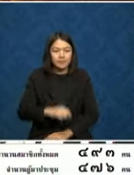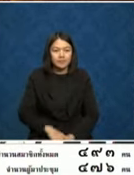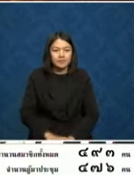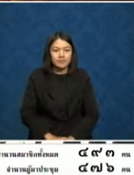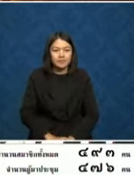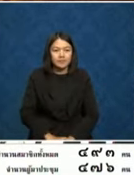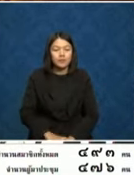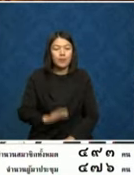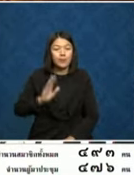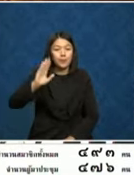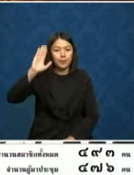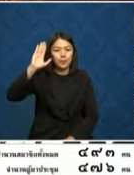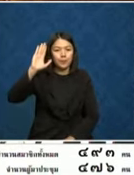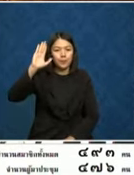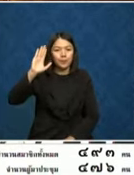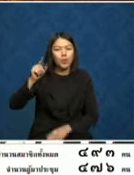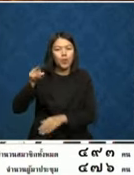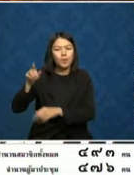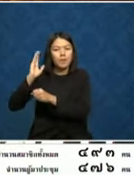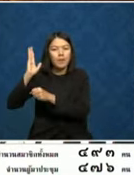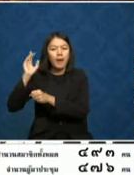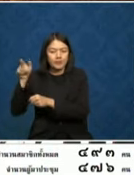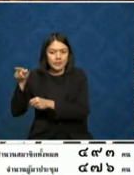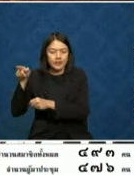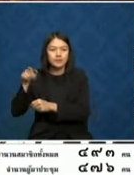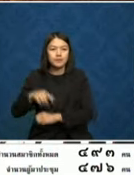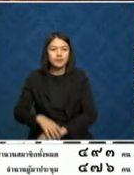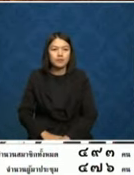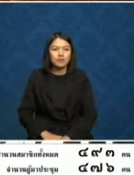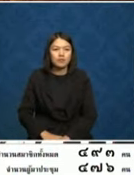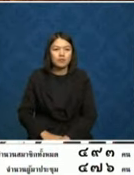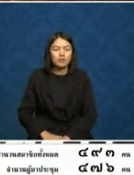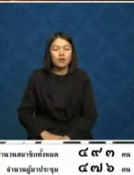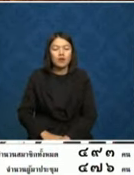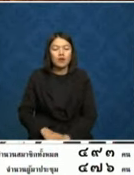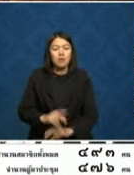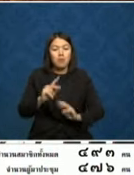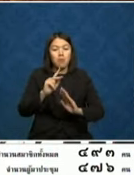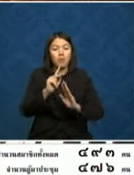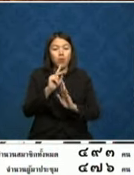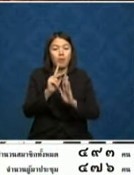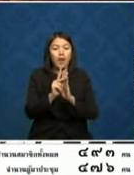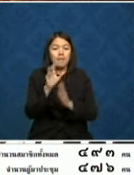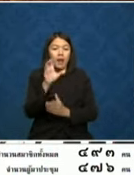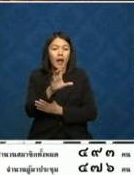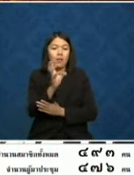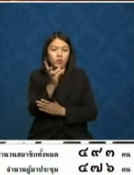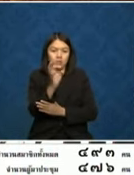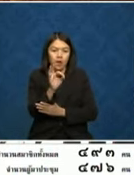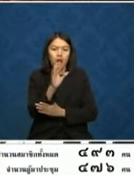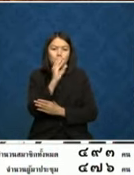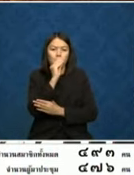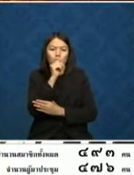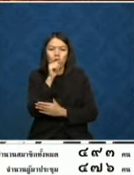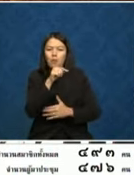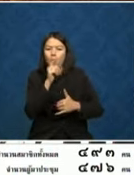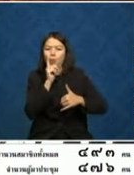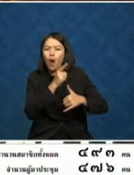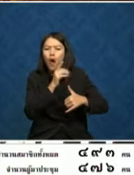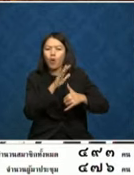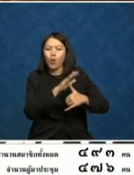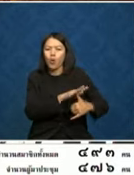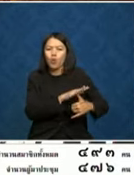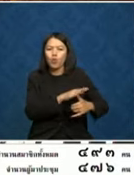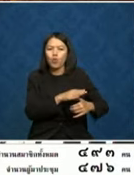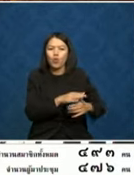ขอประท้วงครับขอประท้วงผู้อภิปรายสักครู่นะครับข้อ69ครับ พูดจาสอดเสียดแล้วก็ด้อยค่าฝ่ายค้านนะครับ